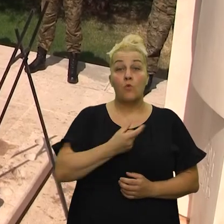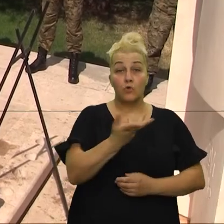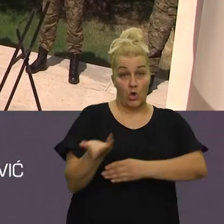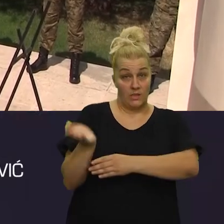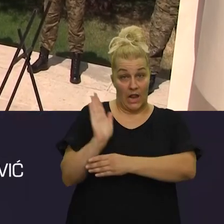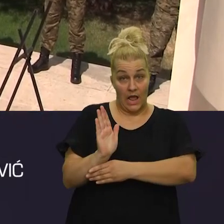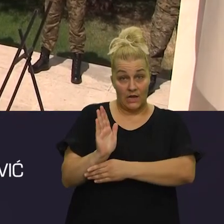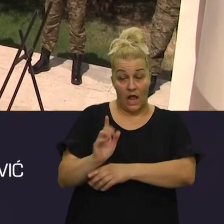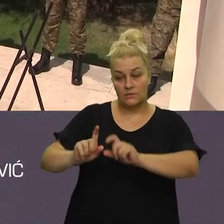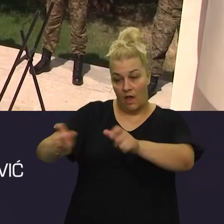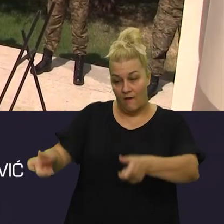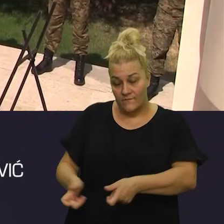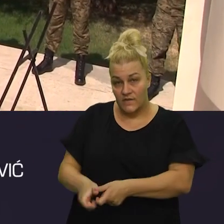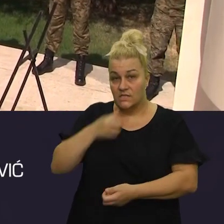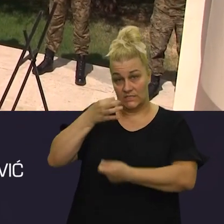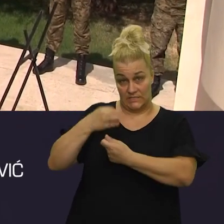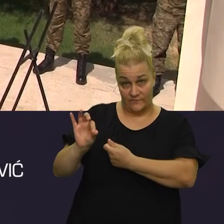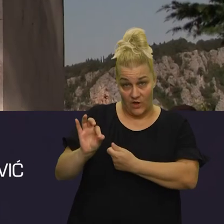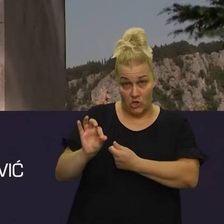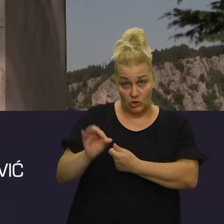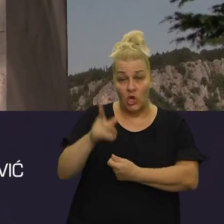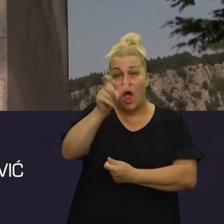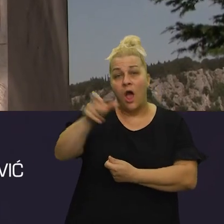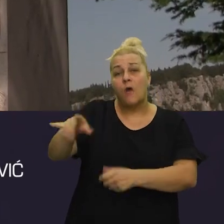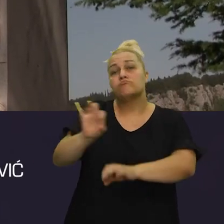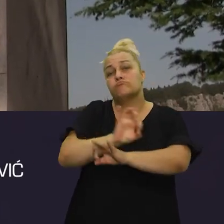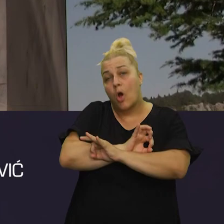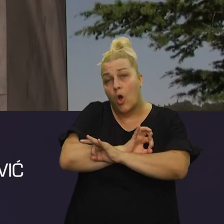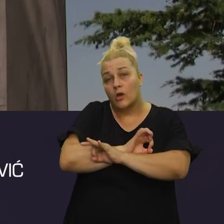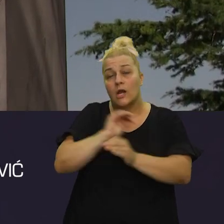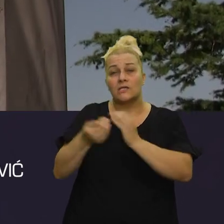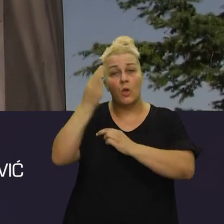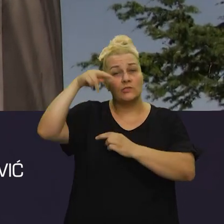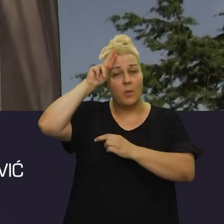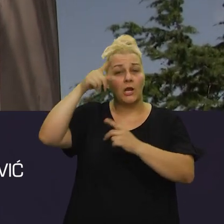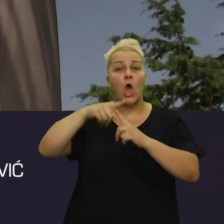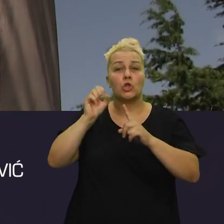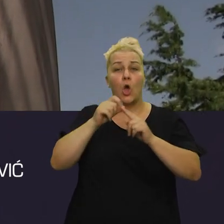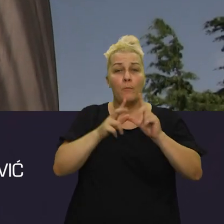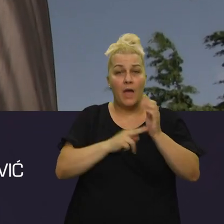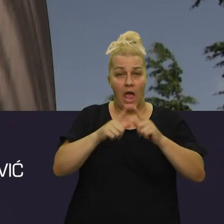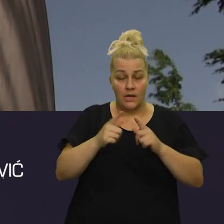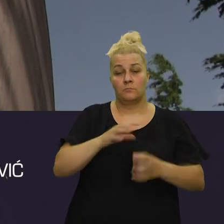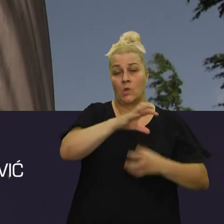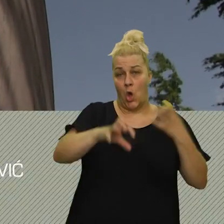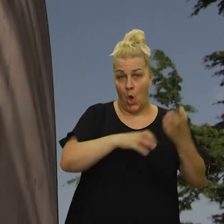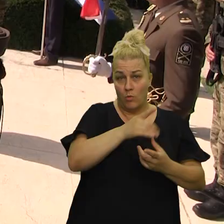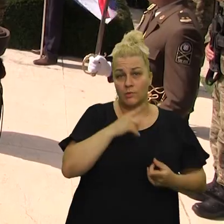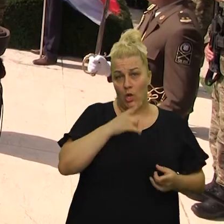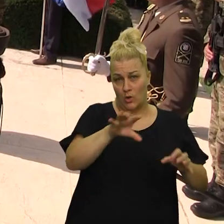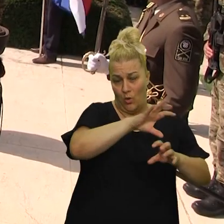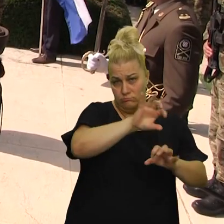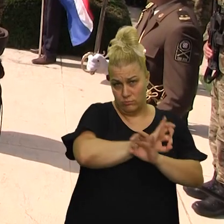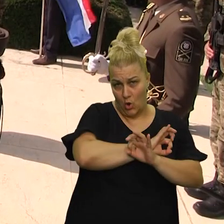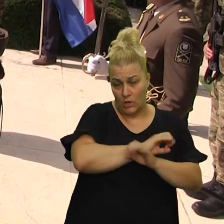Brojne delegacije položile su vijence i zapalili svijeće za poginule ratnike podno spomenika na Topani. Uz obitelj poginulih hrvatskih